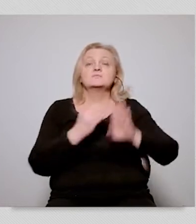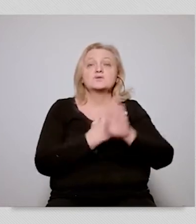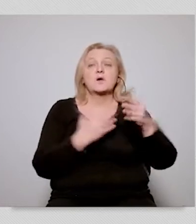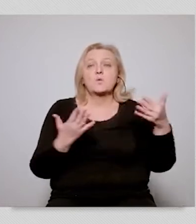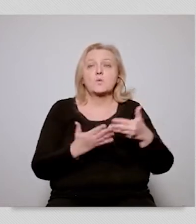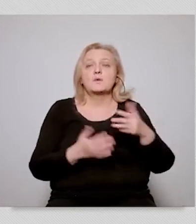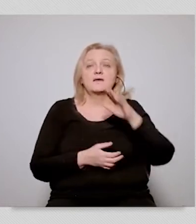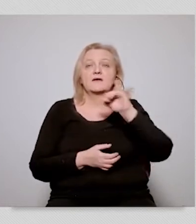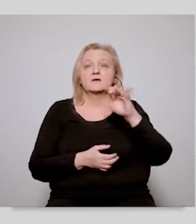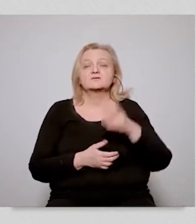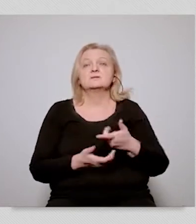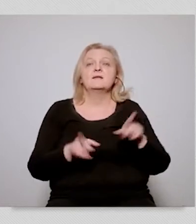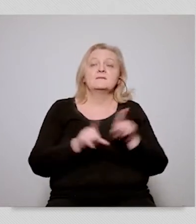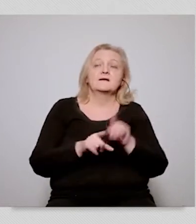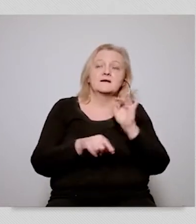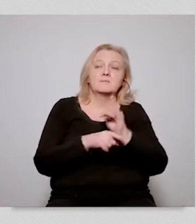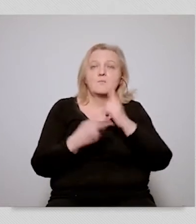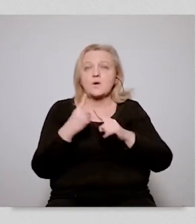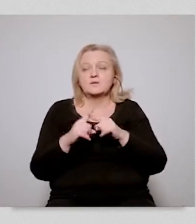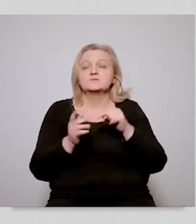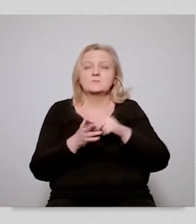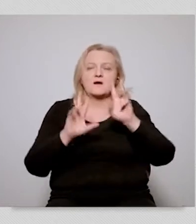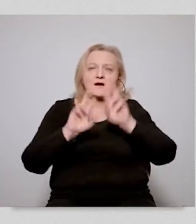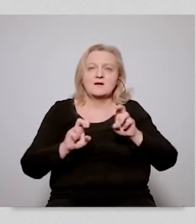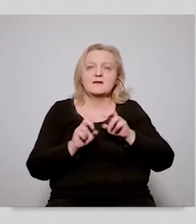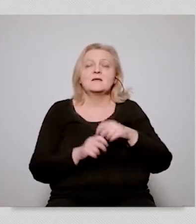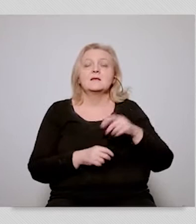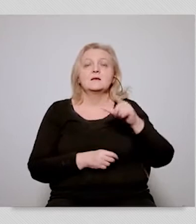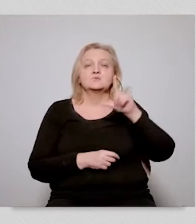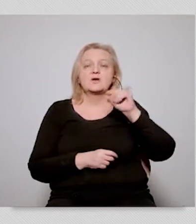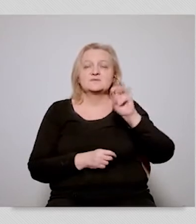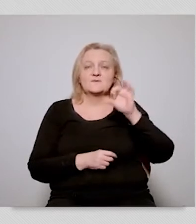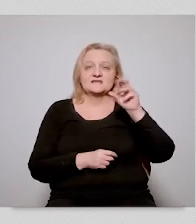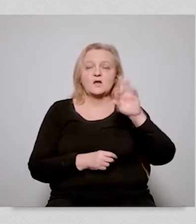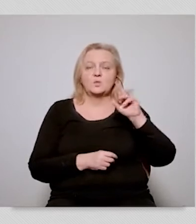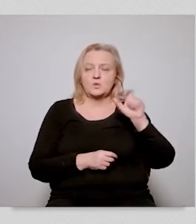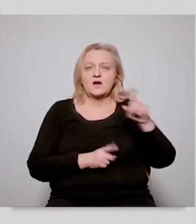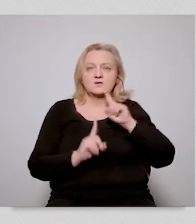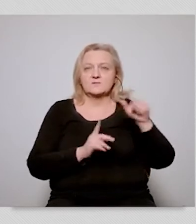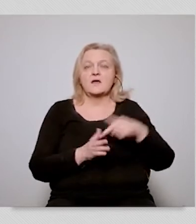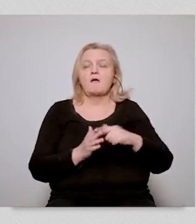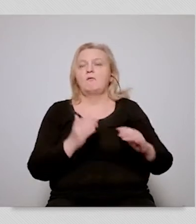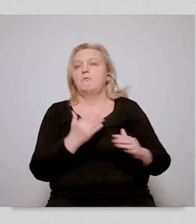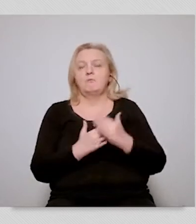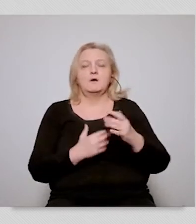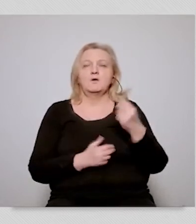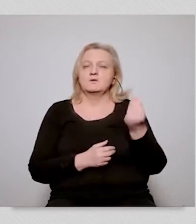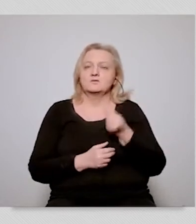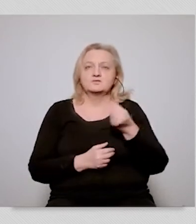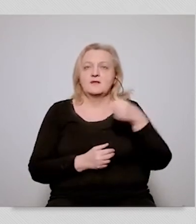jagiemińskiego krytyki politycznej, kiedy rozmawialiśmy o tych badaniach Przemysława Sadury, wyszła jeszcze jedna zupełnie nieoczekiwana